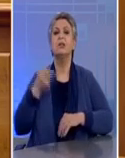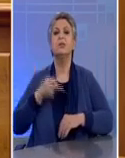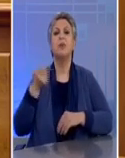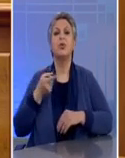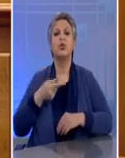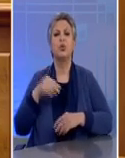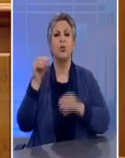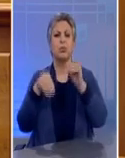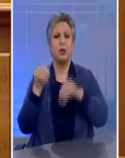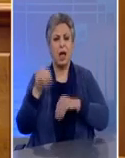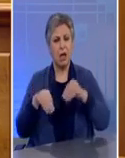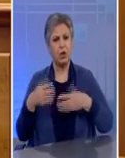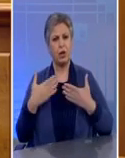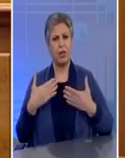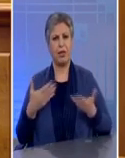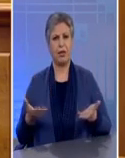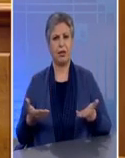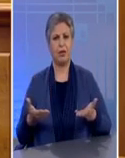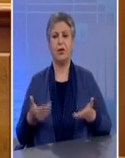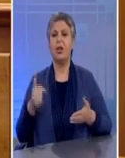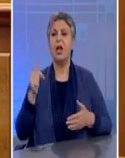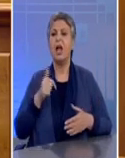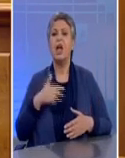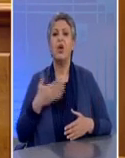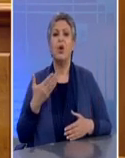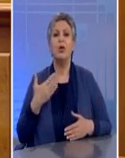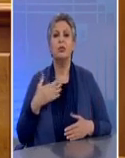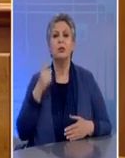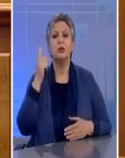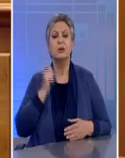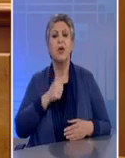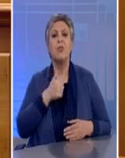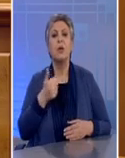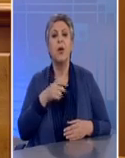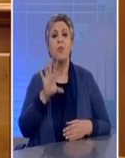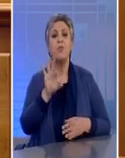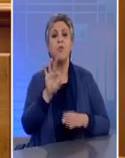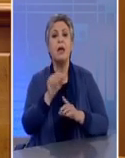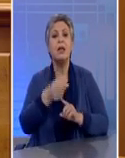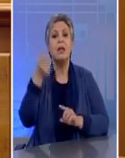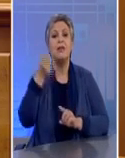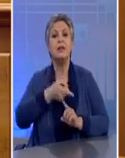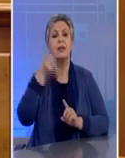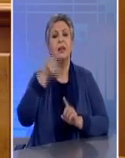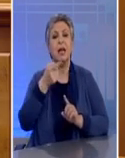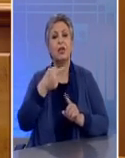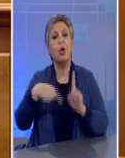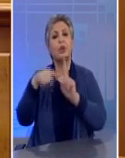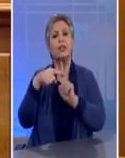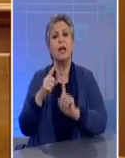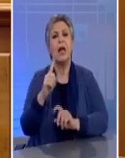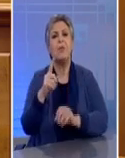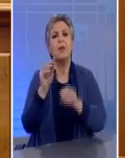Εγώ, κυρίες και κύριοι, γνωρίζω μόνο την απλή αναλογική που θέλεις 50% σε μία ψήφο για να σχηματίσει